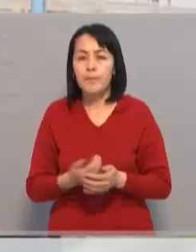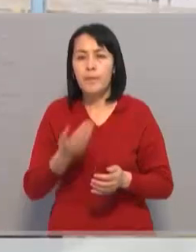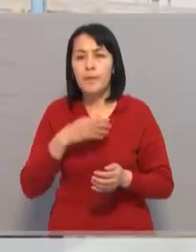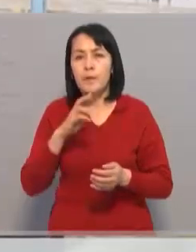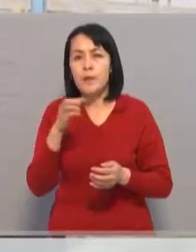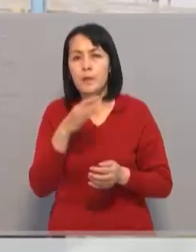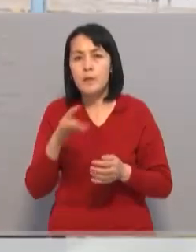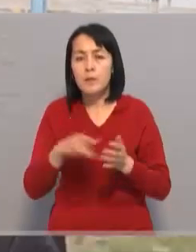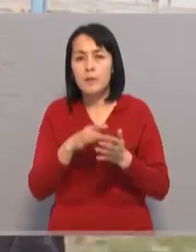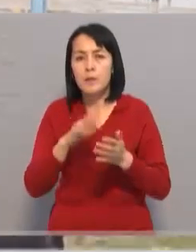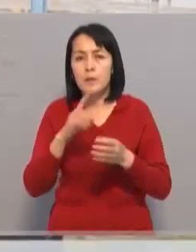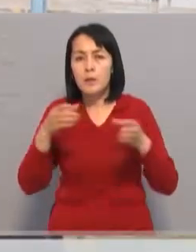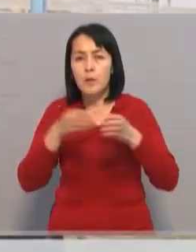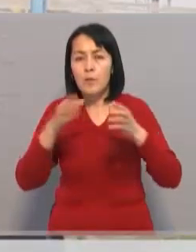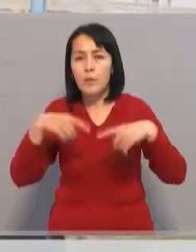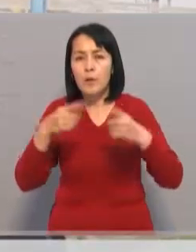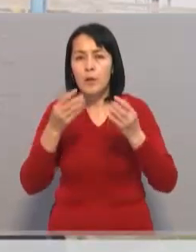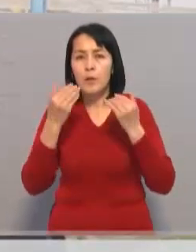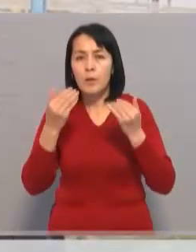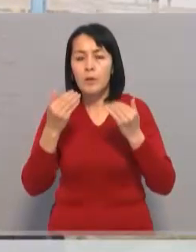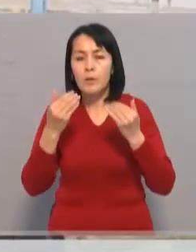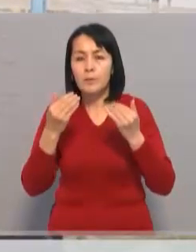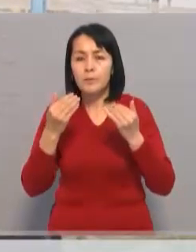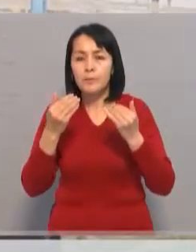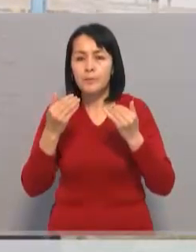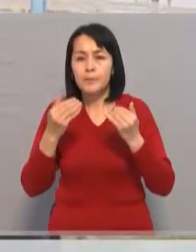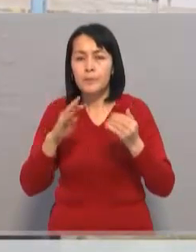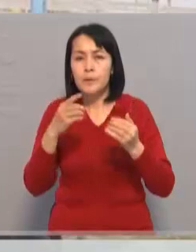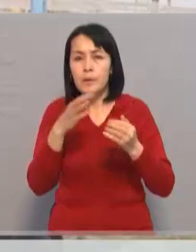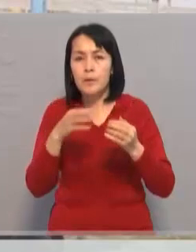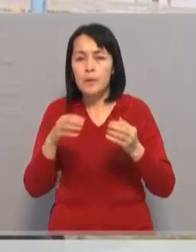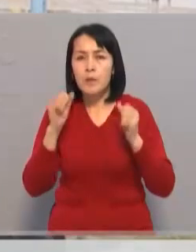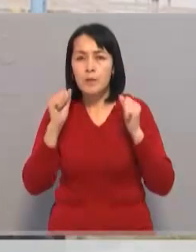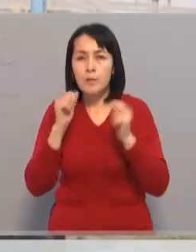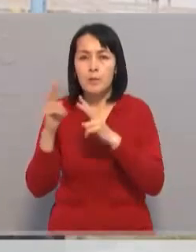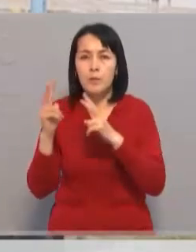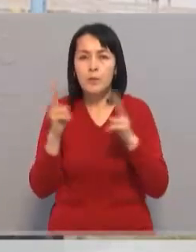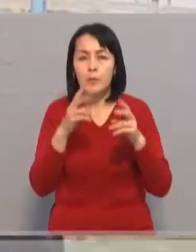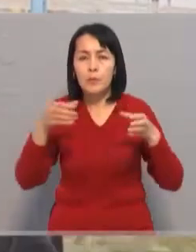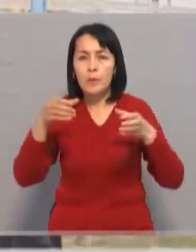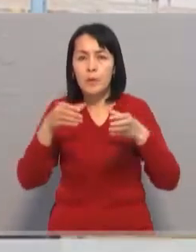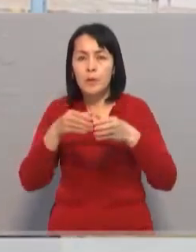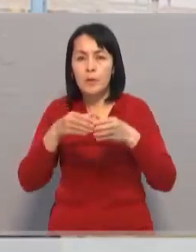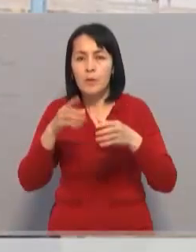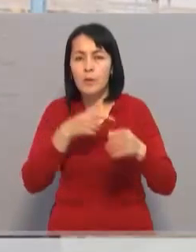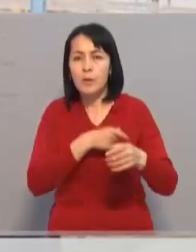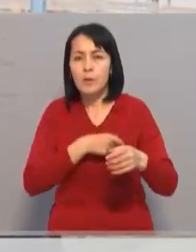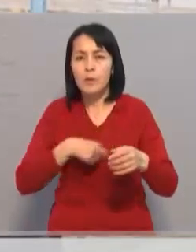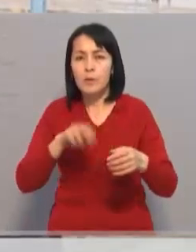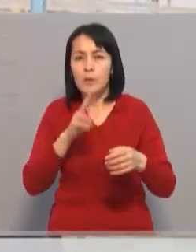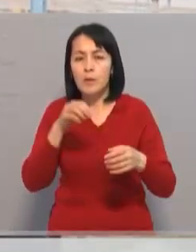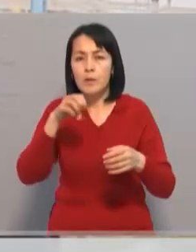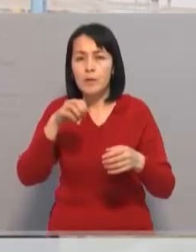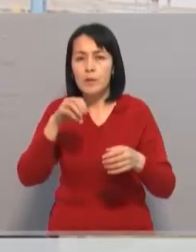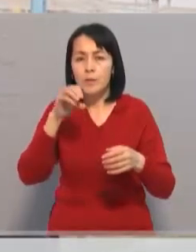Жетісай командасынан бір команда құрама команда құрылған. Ол яғни Жетісай спорт клубының командасы, оның жаттықтырушысы Қияш Менлан